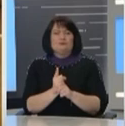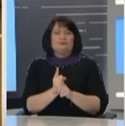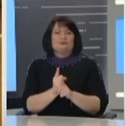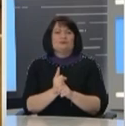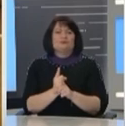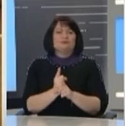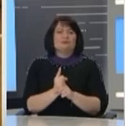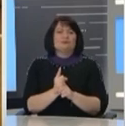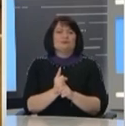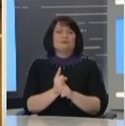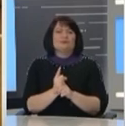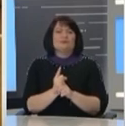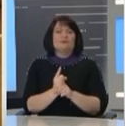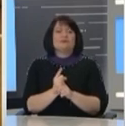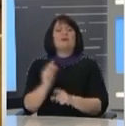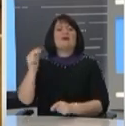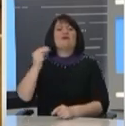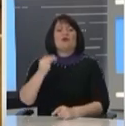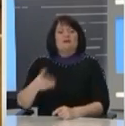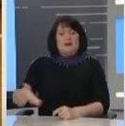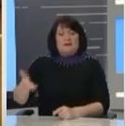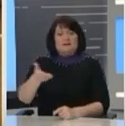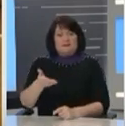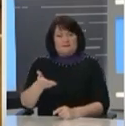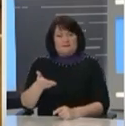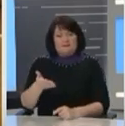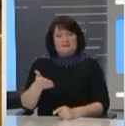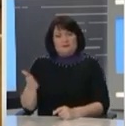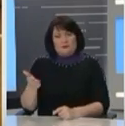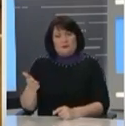στους συναδέλφους από την πλευρά